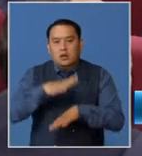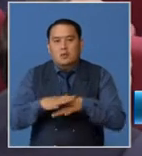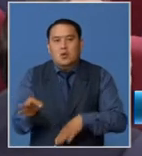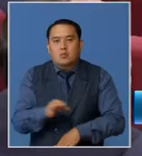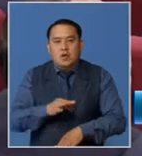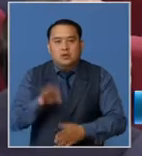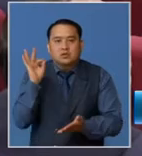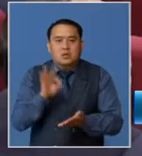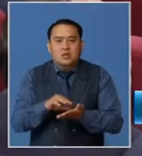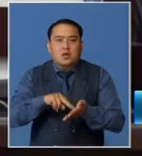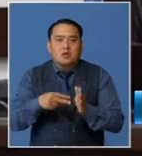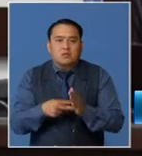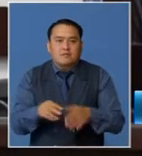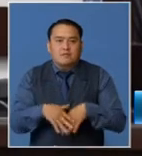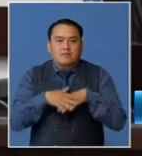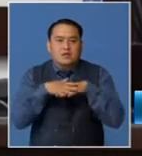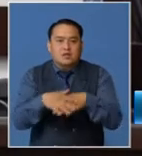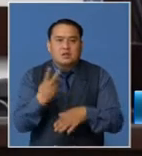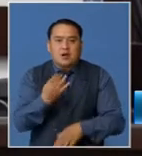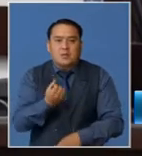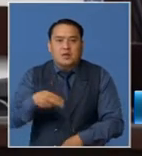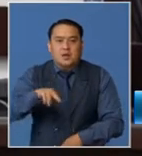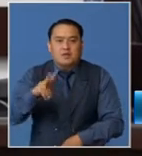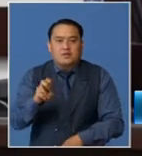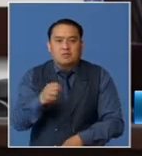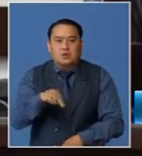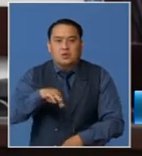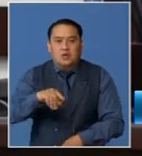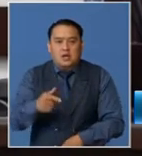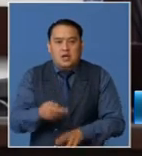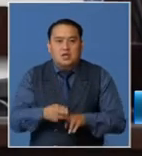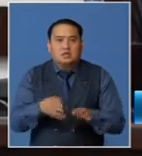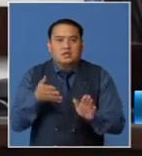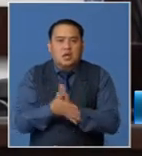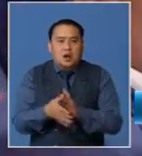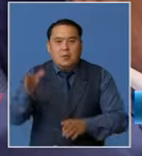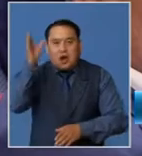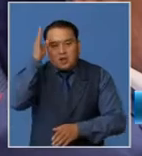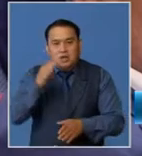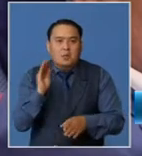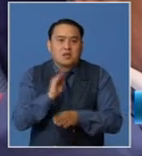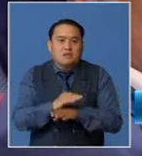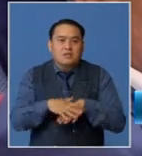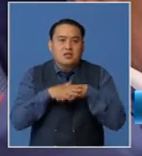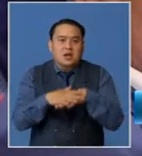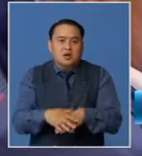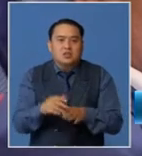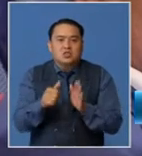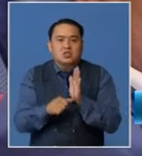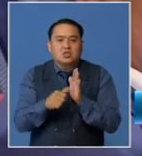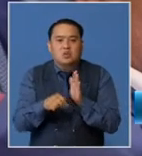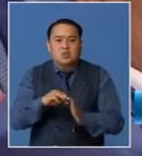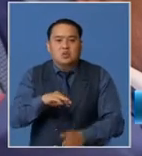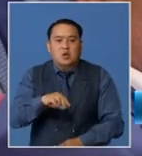Баталов. Так, на эти цели планируется выделить 2 миллиарда 200 миллионов тенге. А на затраты образования дополнительно выделяются